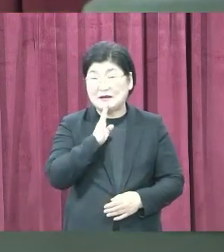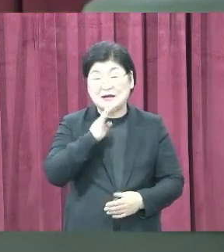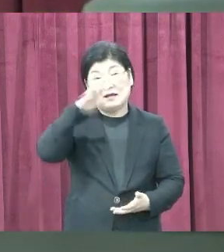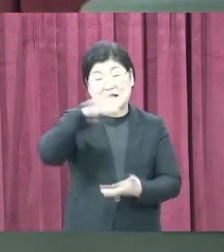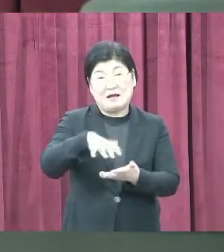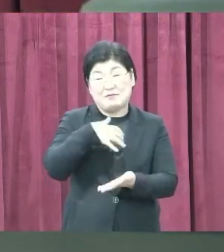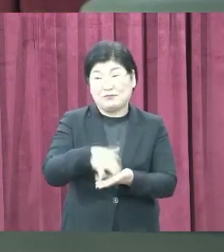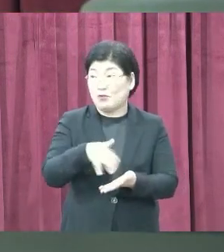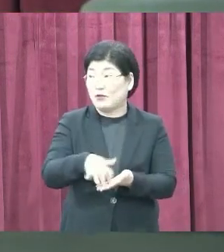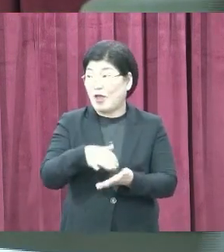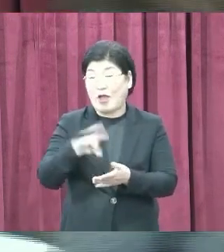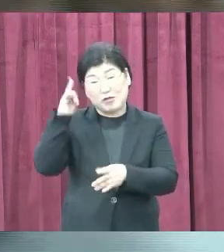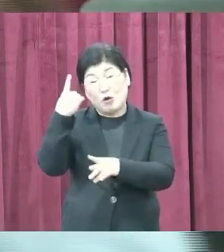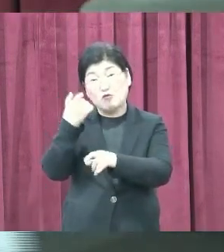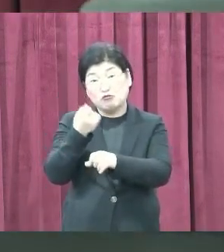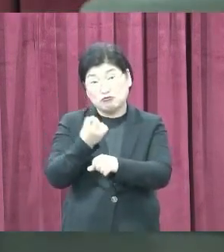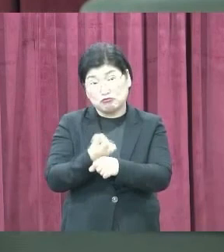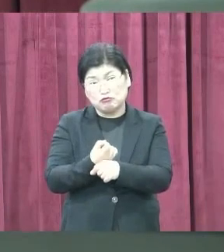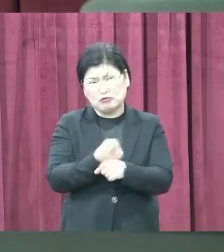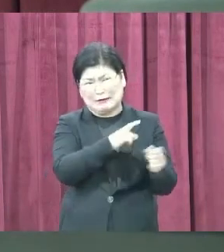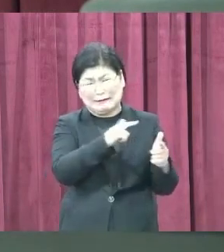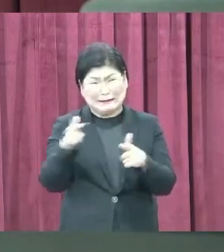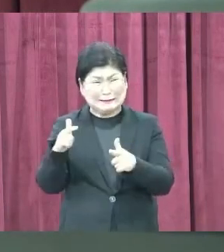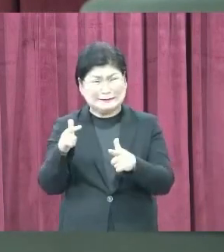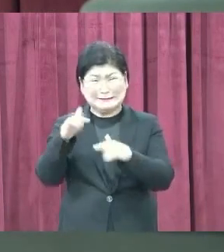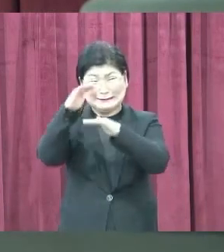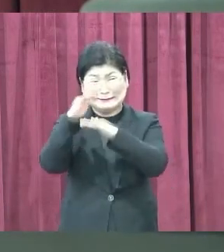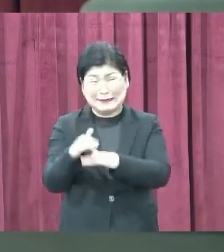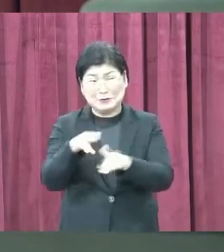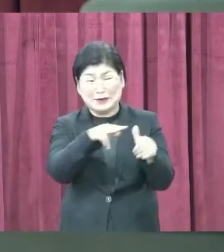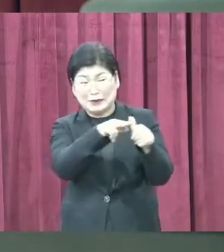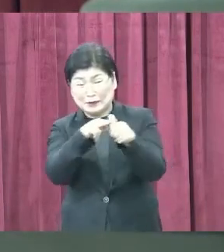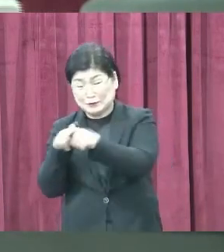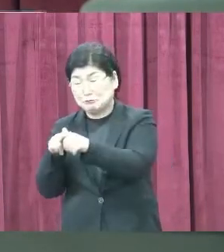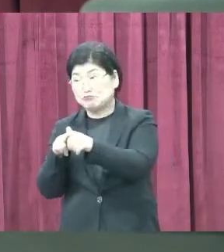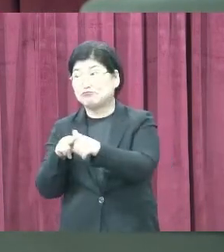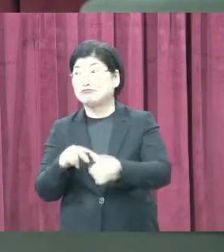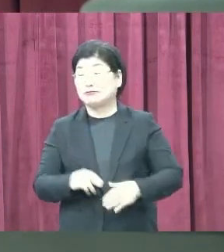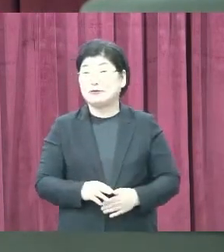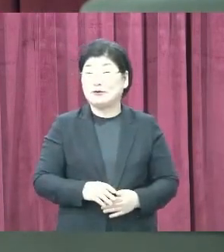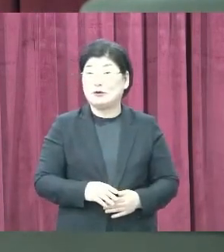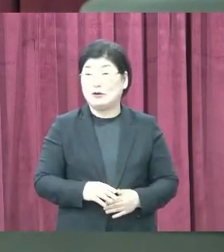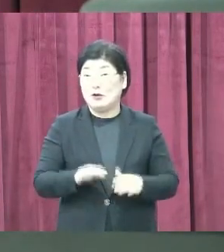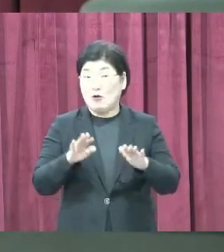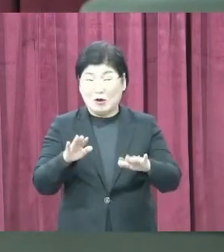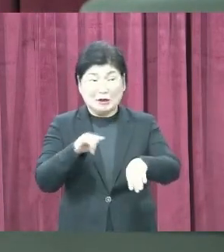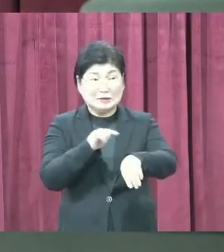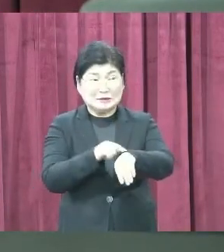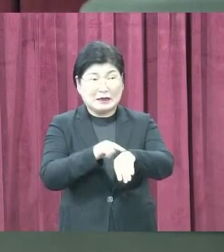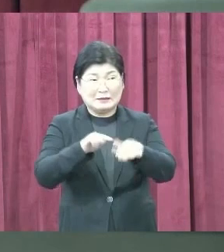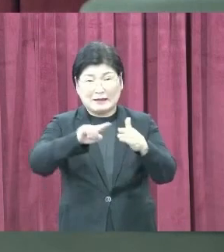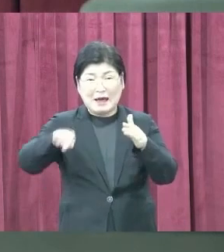연보 수준에 달하는 이런 정보를 이렇게 그래도 시간 내 잘 해주셔서